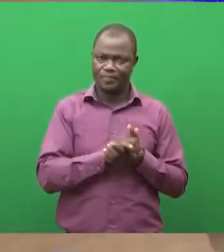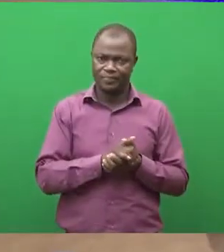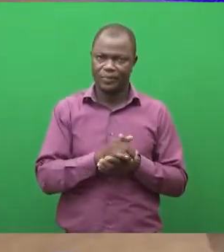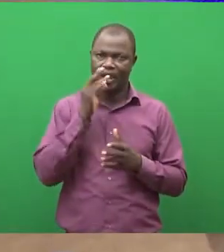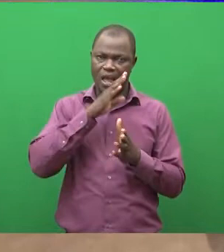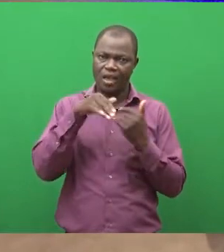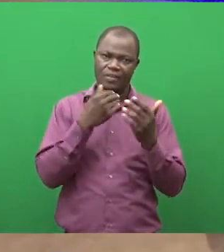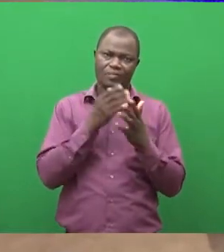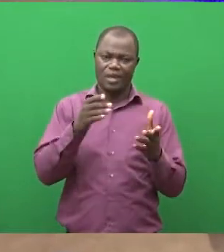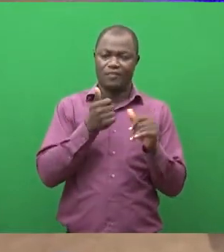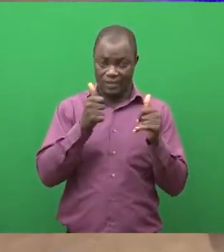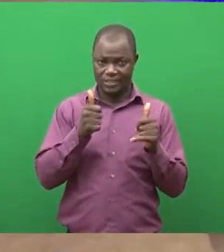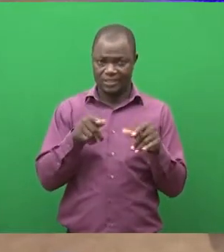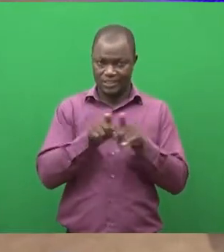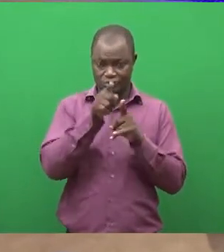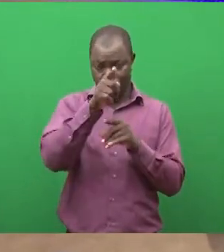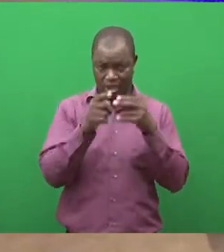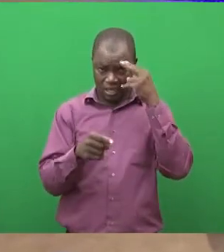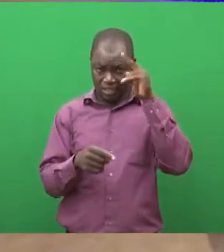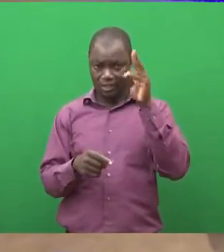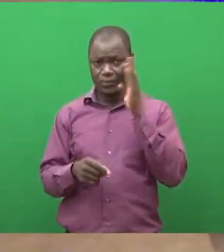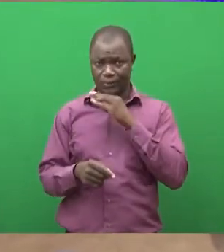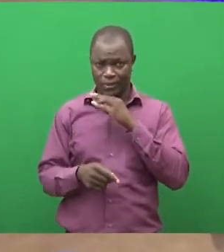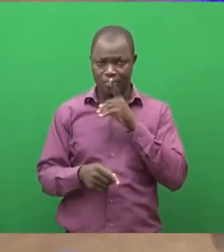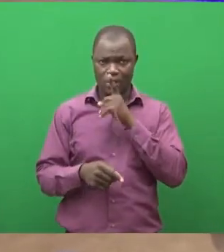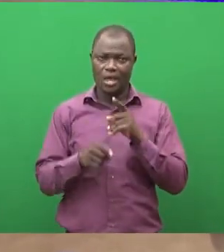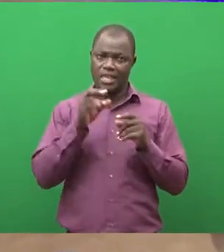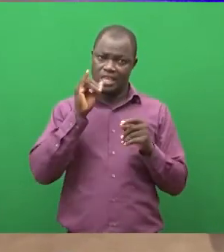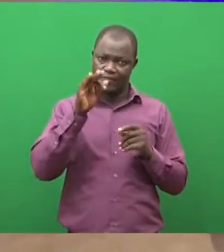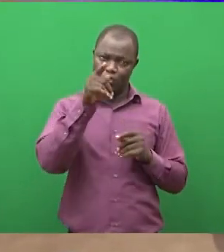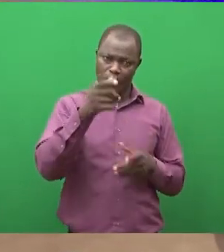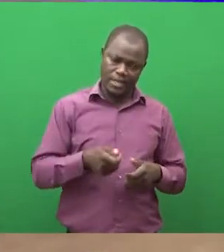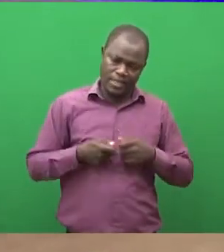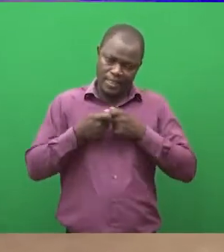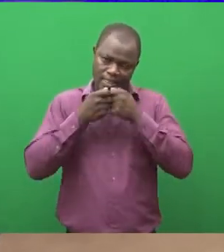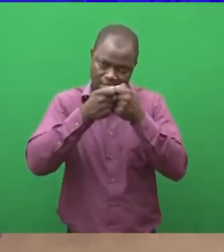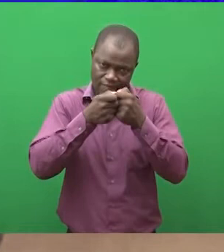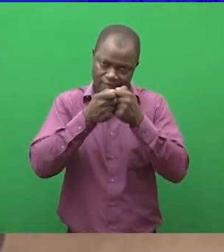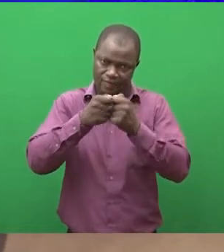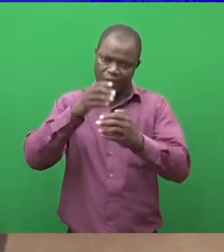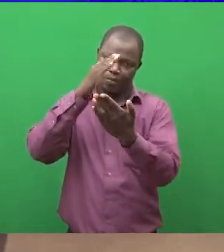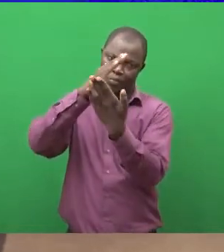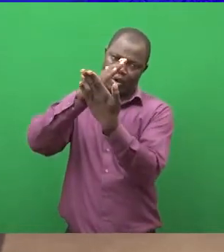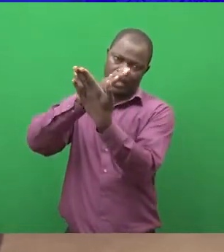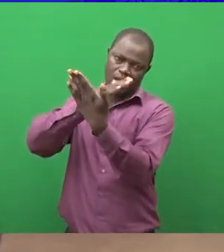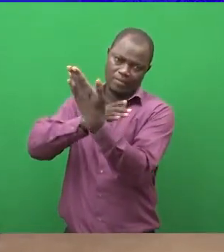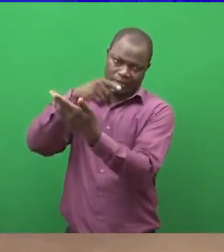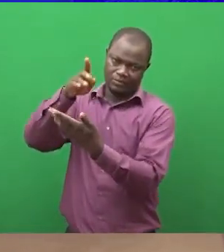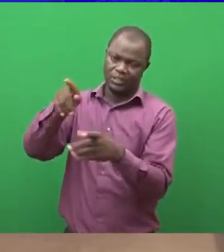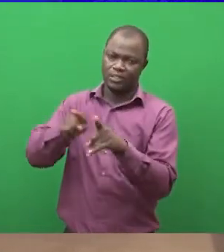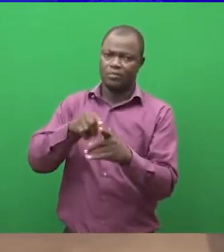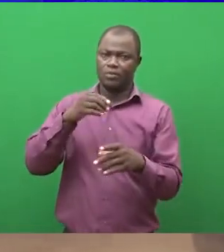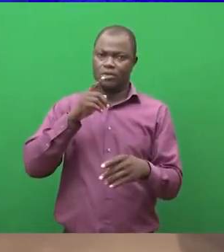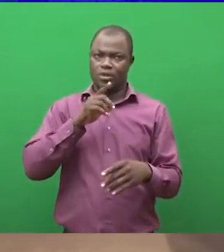Zvataurwa zvakanaka baba chidzidzi mazvinzwa kuti mukavapa urongwa hwenyu hwesangano. Nekuti chifungai kuti kana zvikanzi